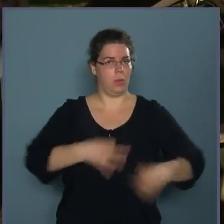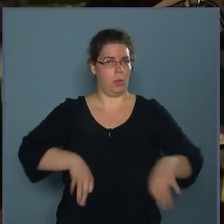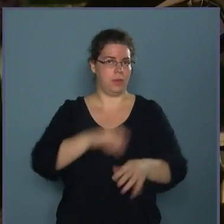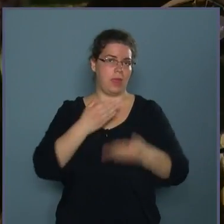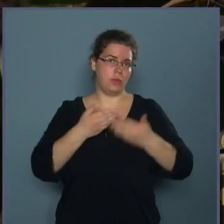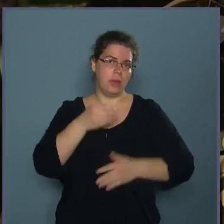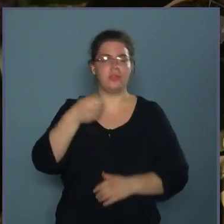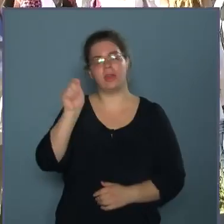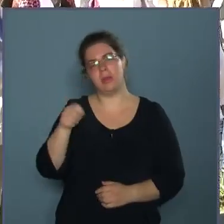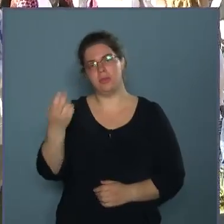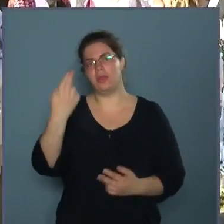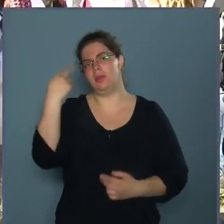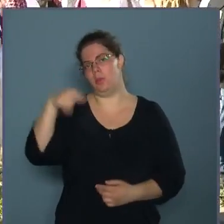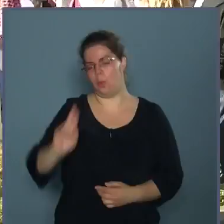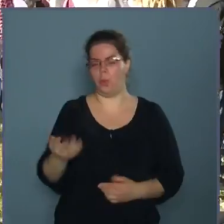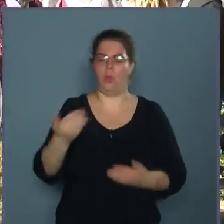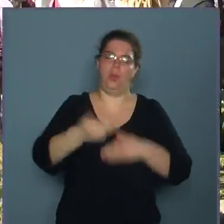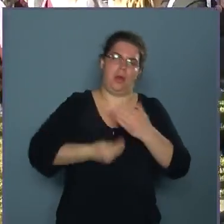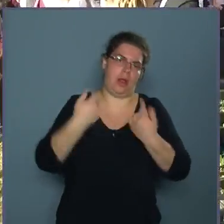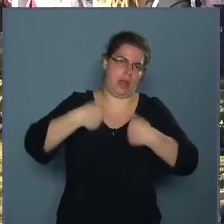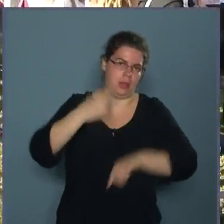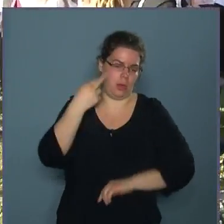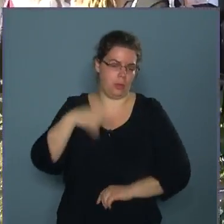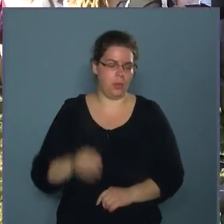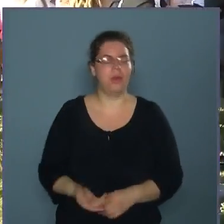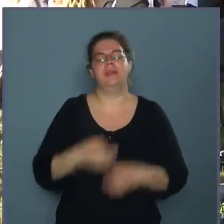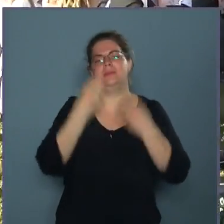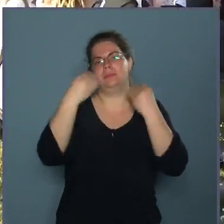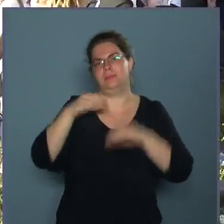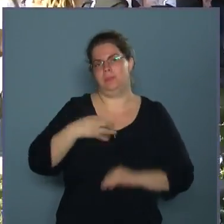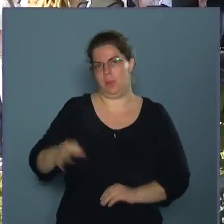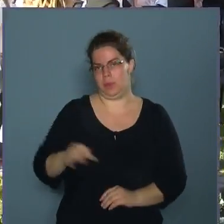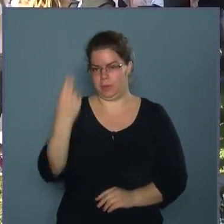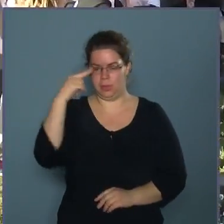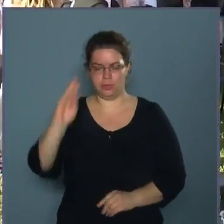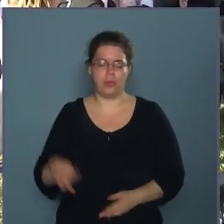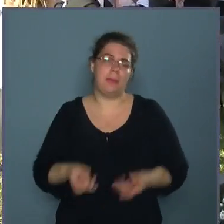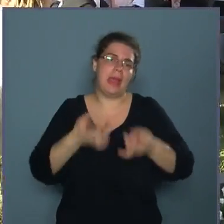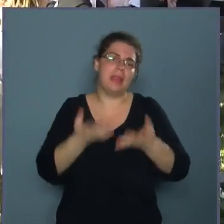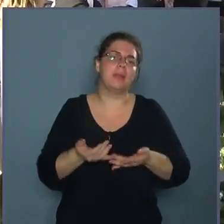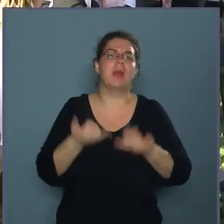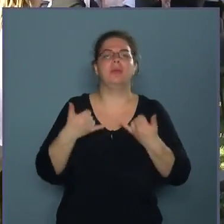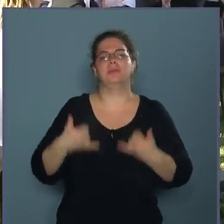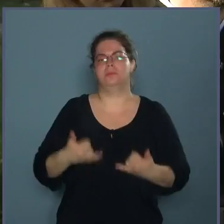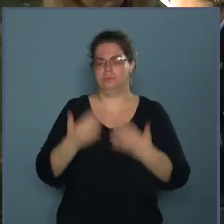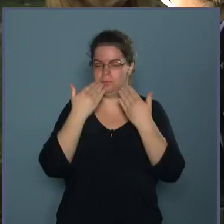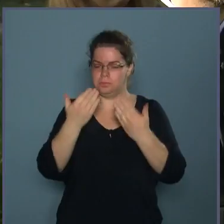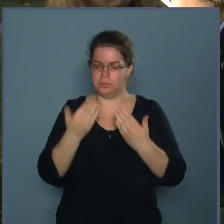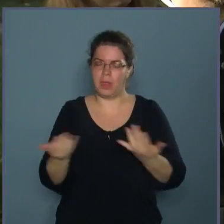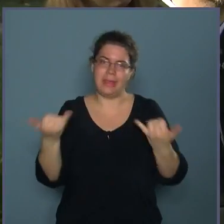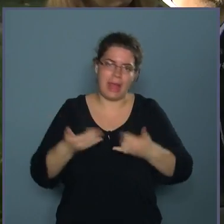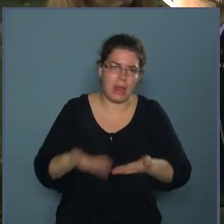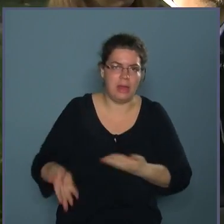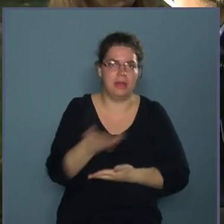Országgyűlési képviselő úr, alelnök úr, tisztelt hölgyeim és uraim, engedjék meg, hogy köszöntsem a jelenlévőket